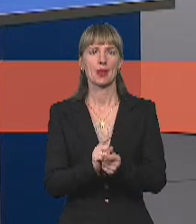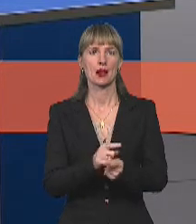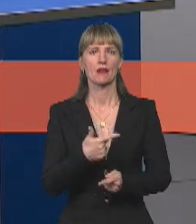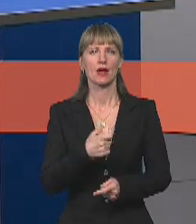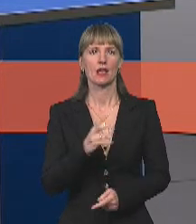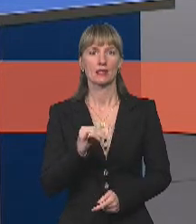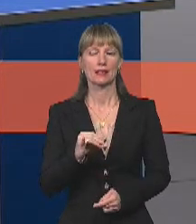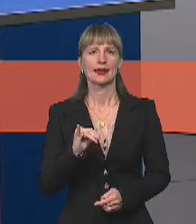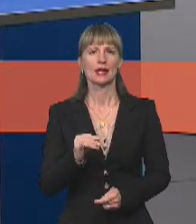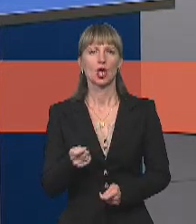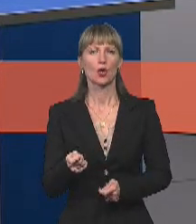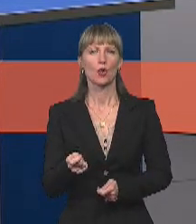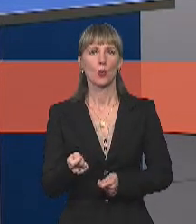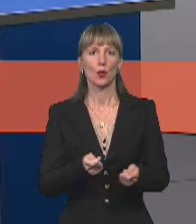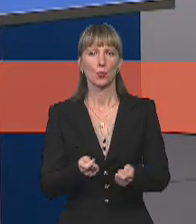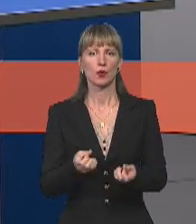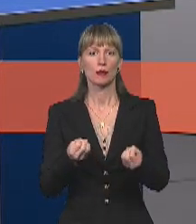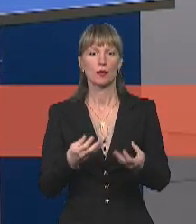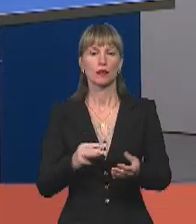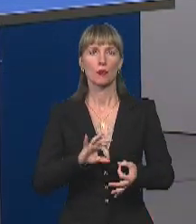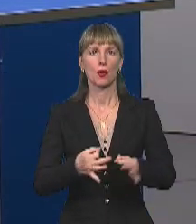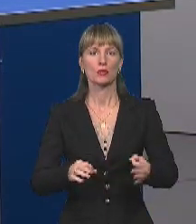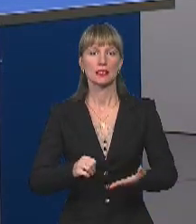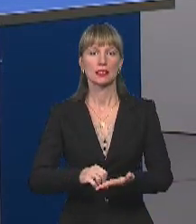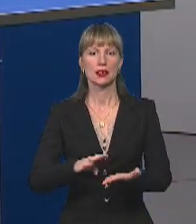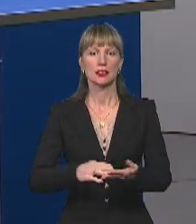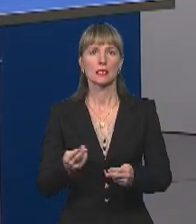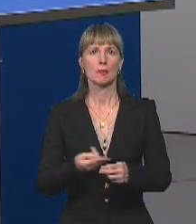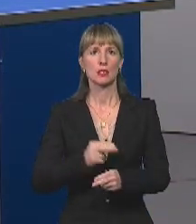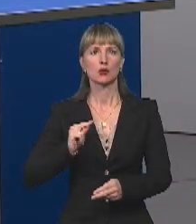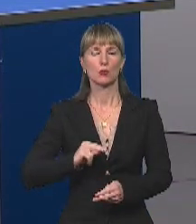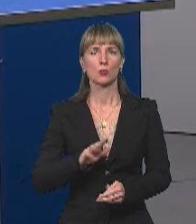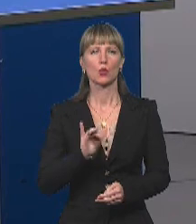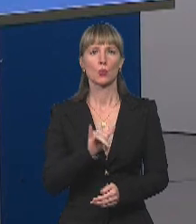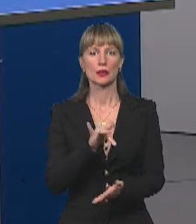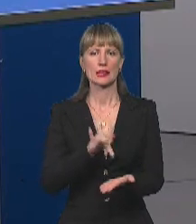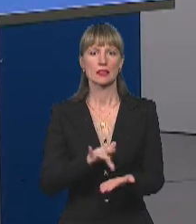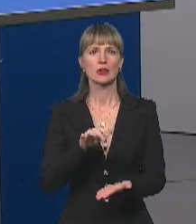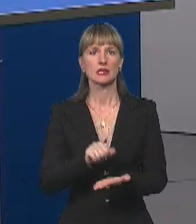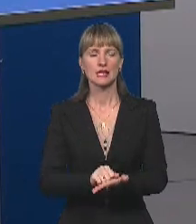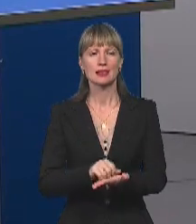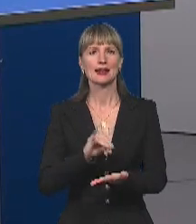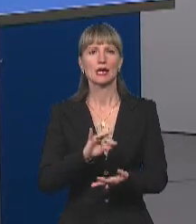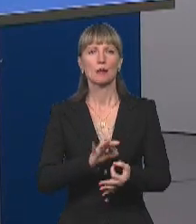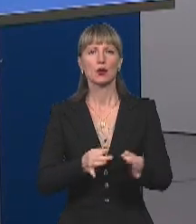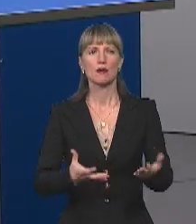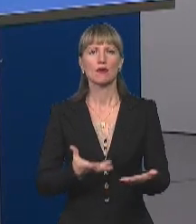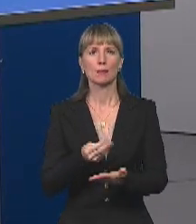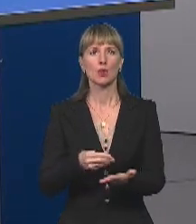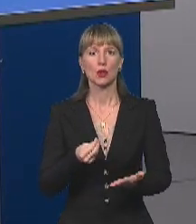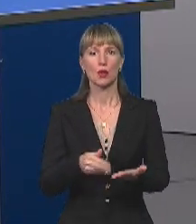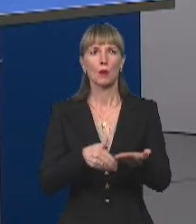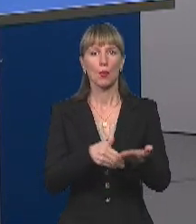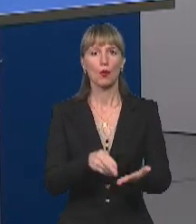Ганні Кириченко. І уряд спростив процес реєстрації безробітних у центрах зайнятості та процес виплати допомоги